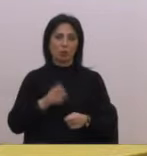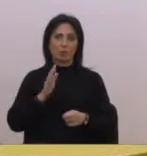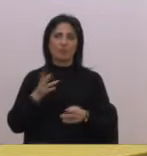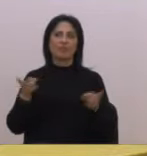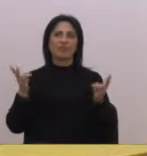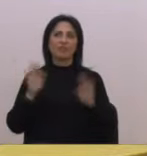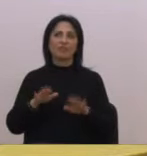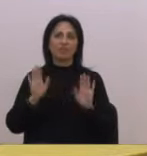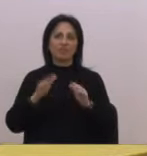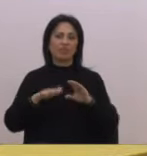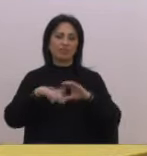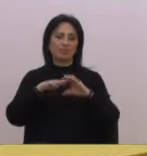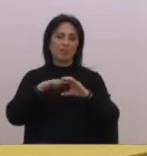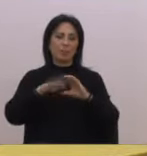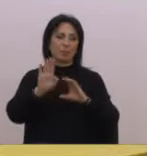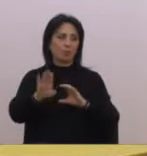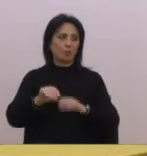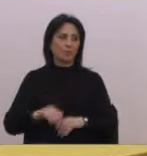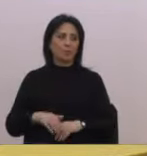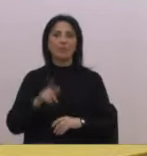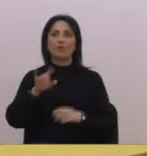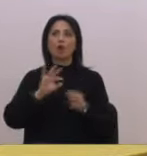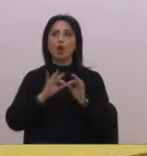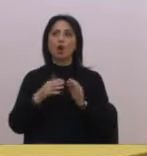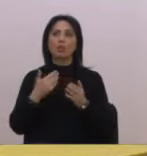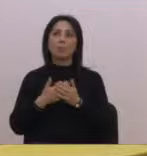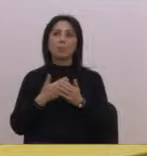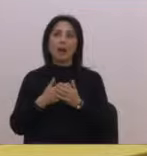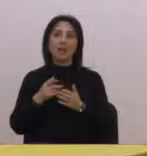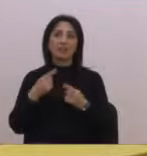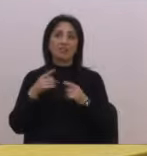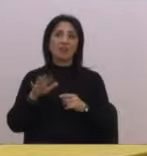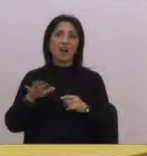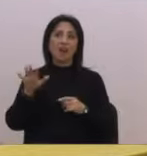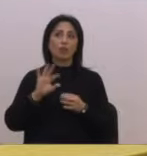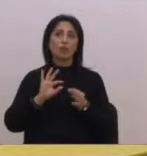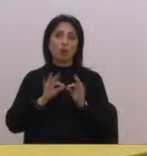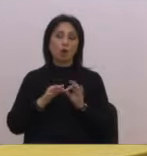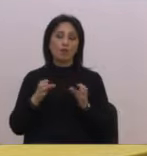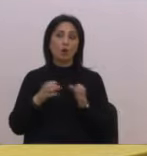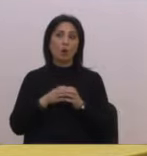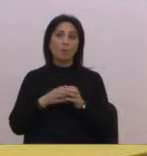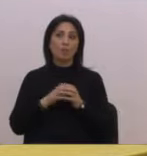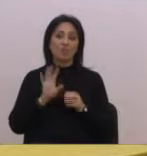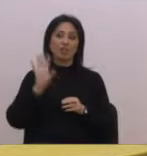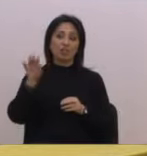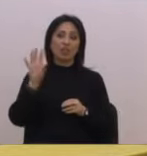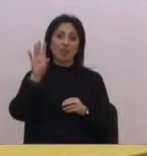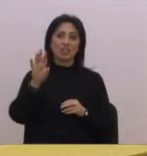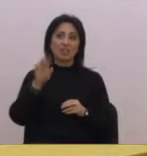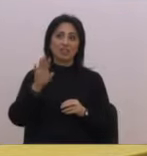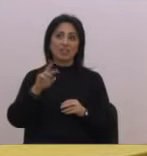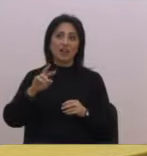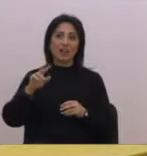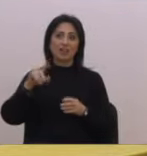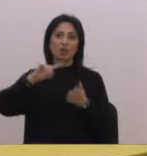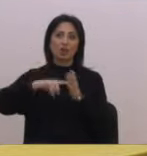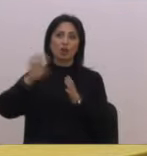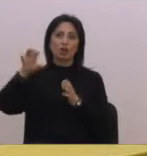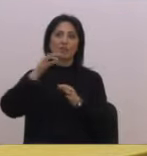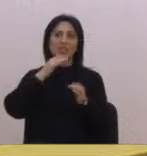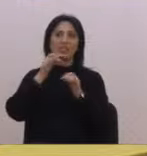დანარჩენი არის დემაგოგია. Თქვენ კონკრეტული მაგალითები მოიყვანეთ სხვა ქვეყნებში კონკრეტული კომპანიების შესვლის, რელოკაციის და